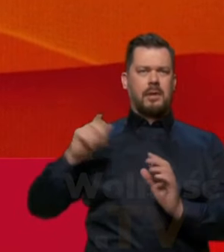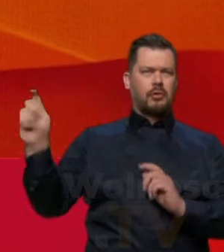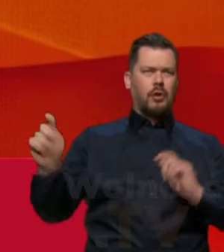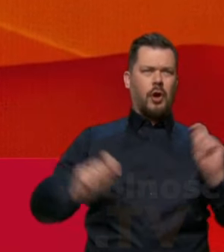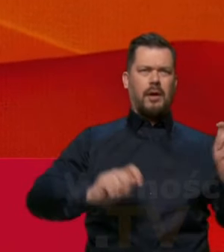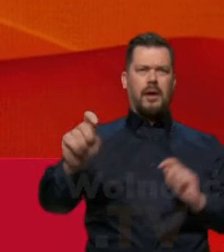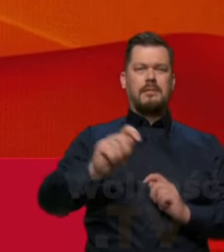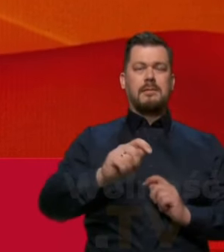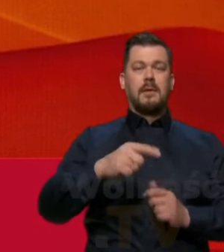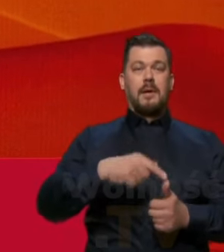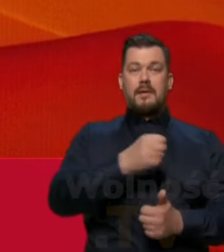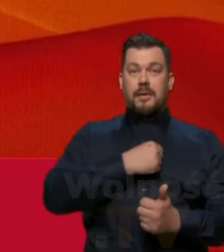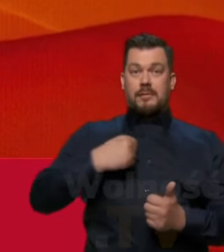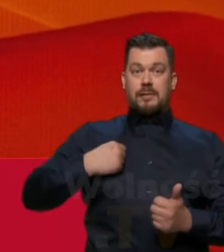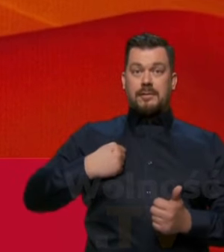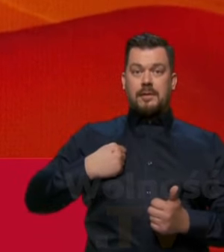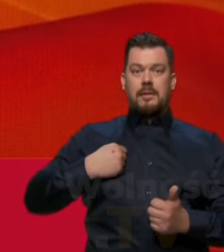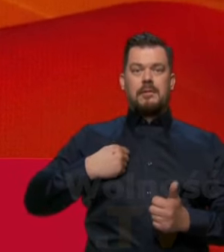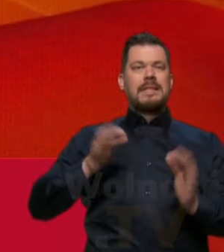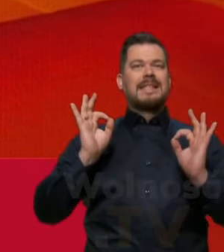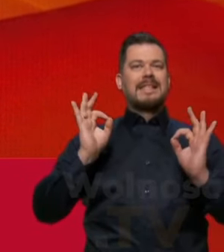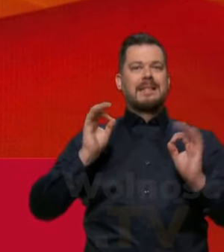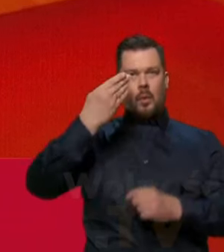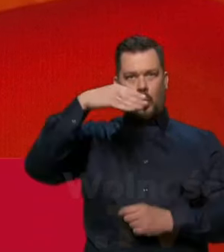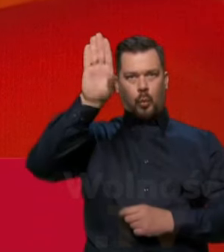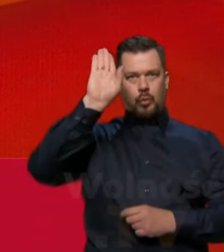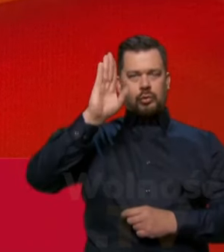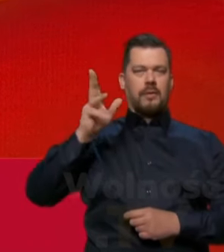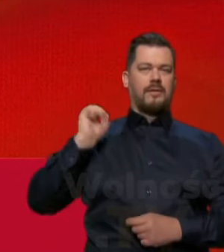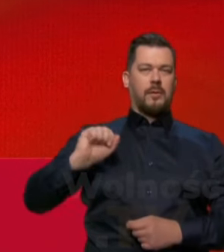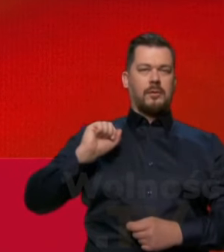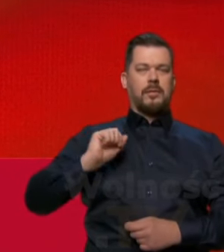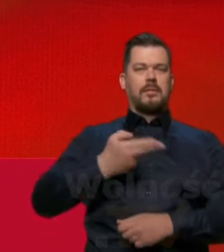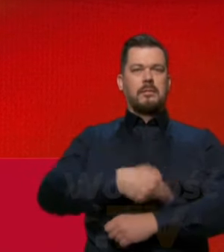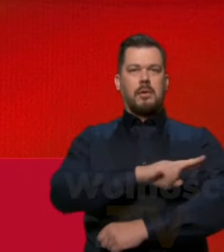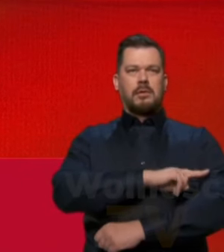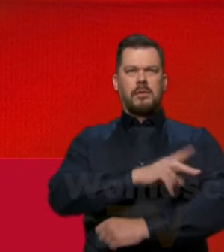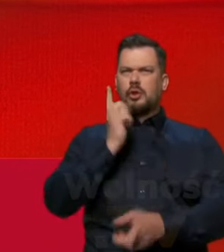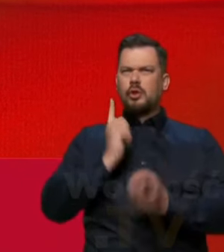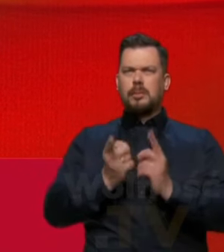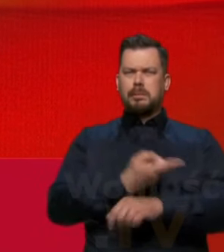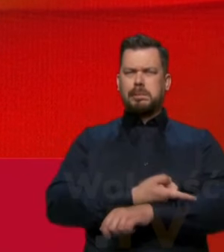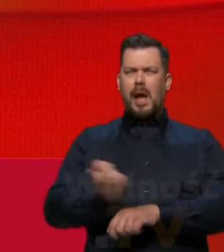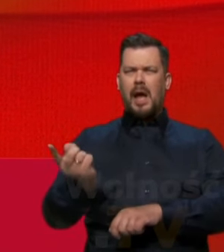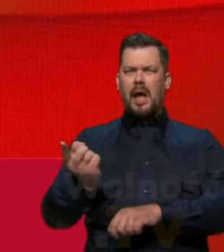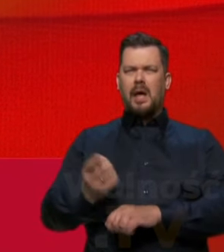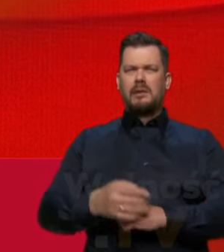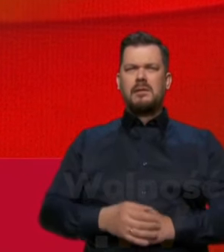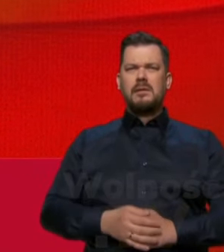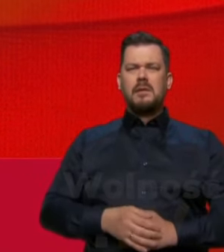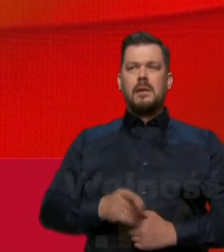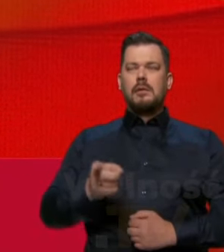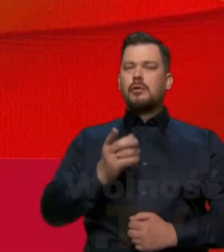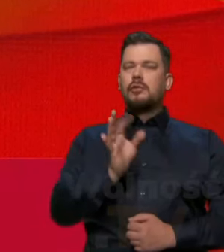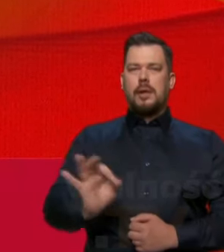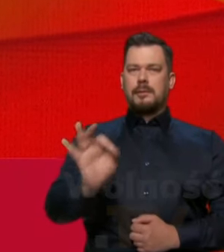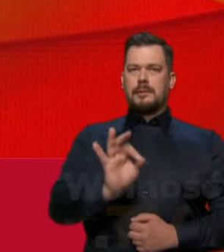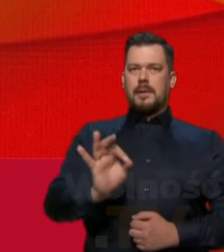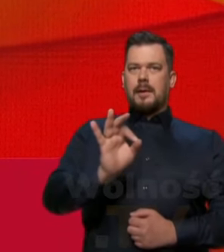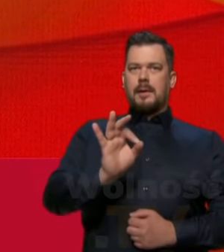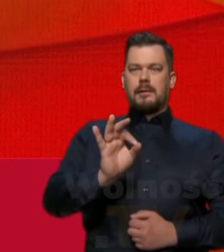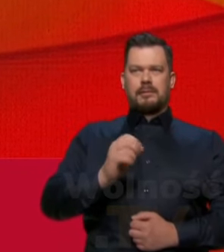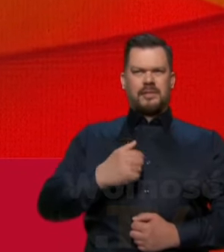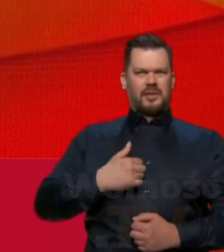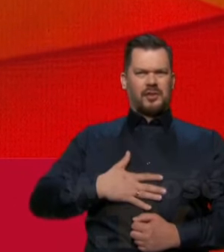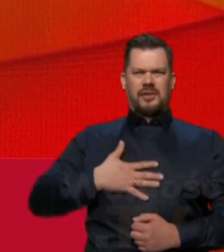Polski, a Warszawę będzie łączyła z Łodzią, Wrocławiem i Poznaniem koleją dużych prędkości. To wielka szansa rozwojowa i jestem zatrwożony,